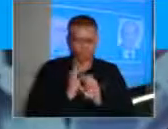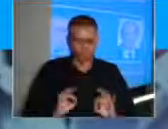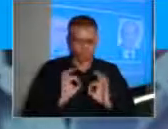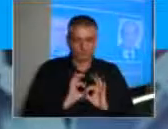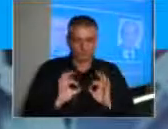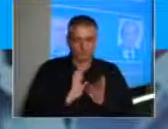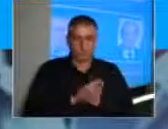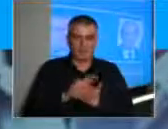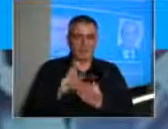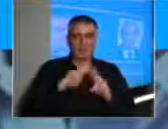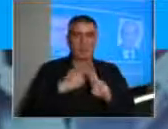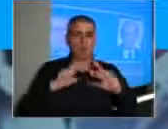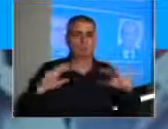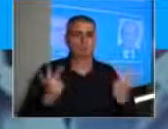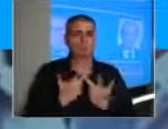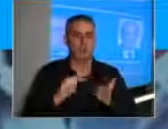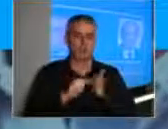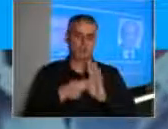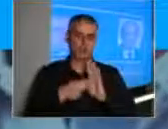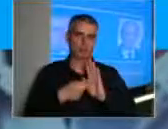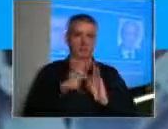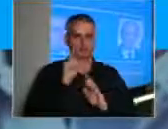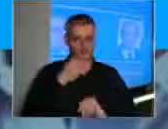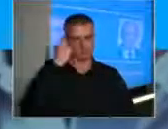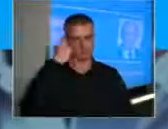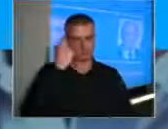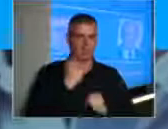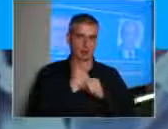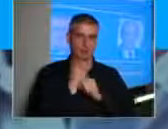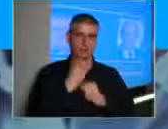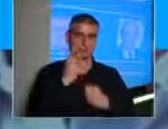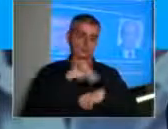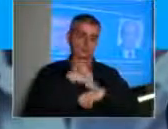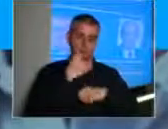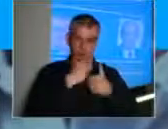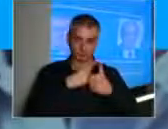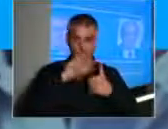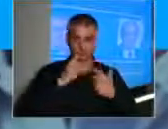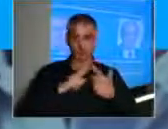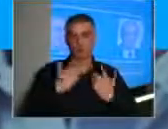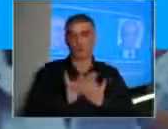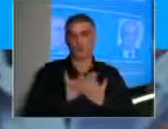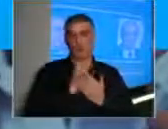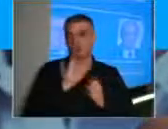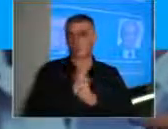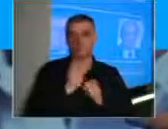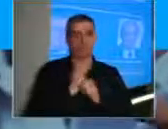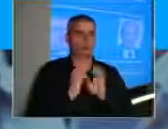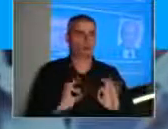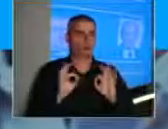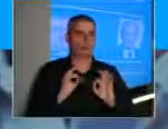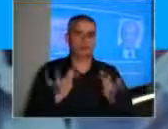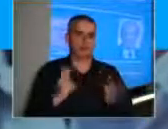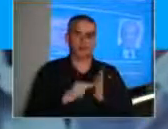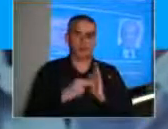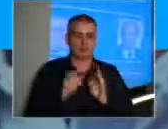אחד בעולם הציבורי פוליטי. צריך גם את זה לדעת לעשות. אז זה הערה אחת. הערה שנייה זה שעובדה שהם לא הצליחו לייצר שום דבר במפה